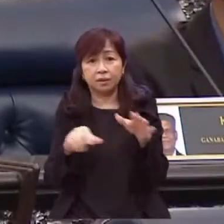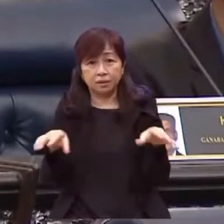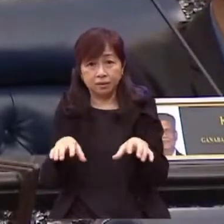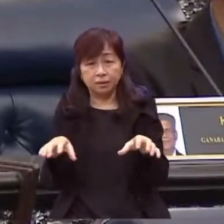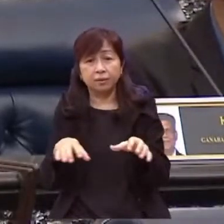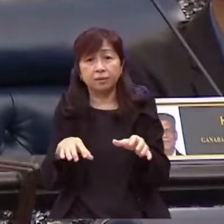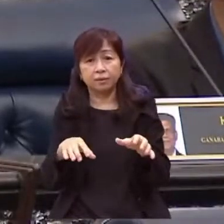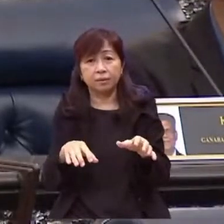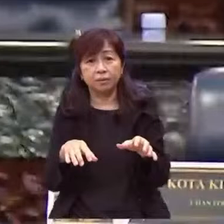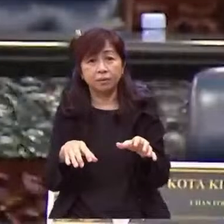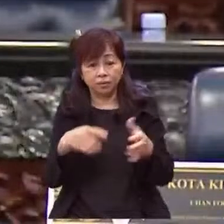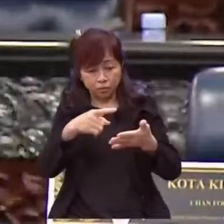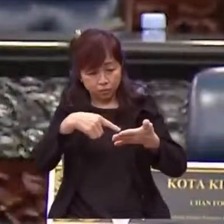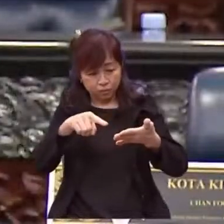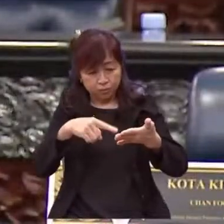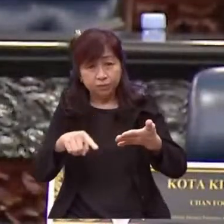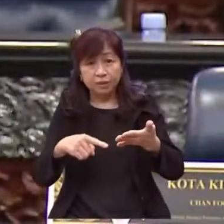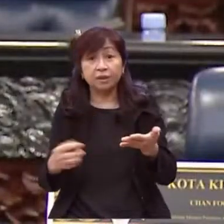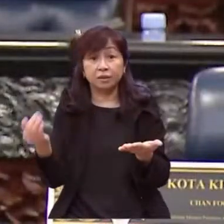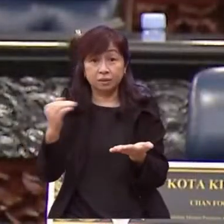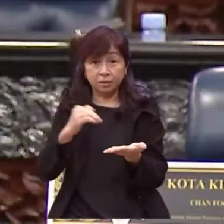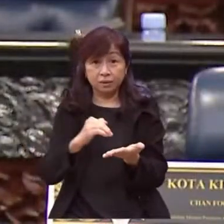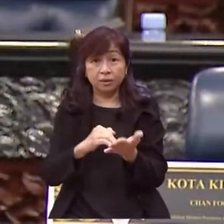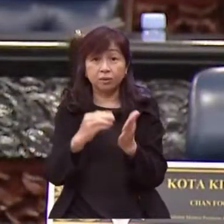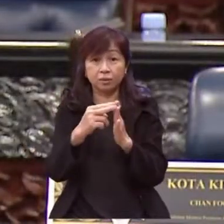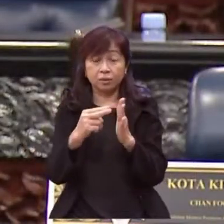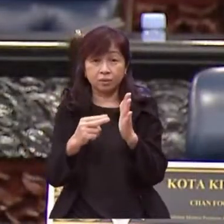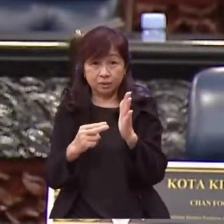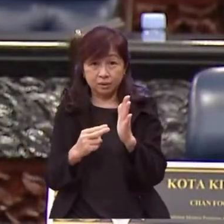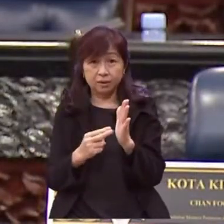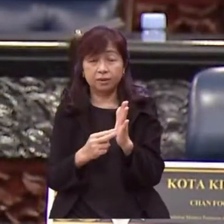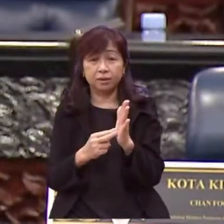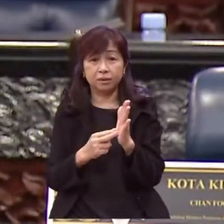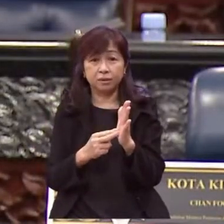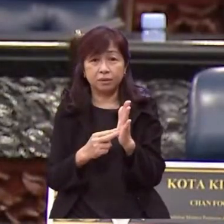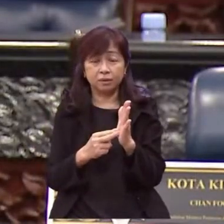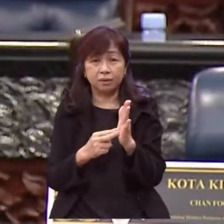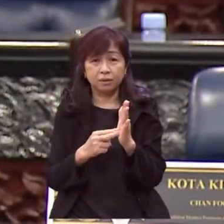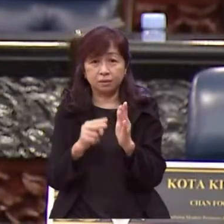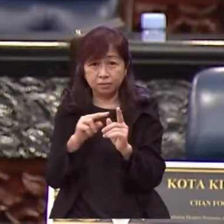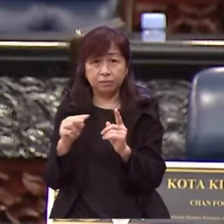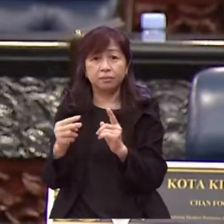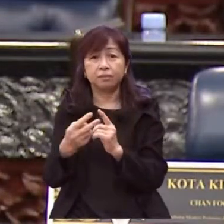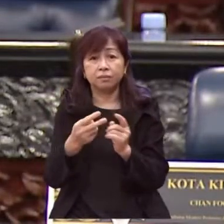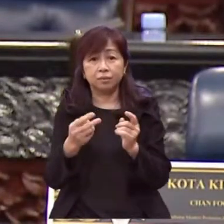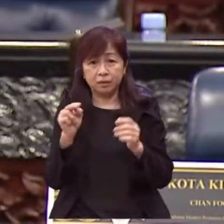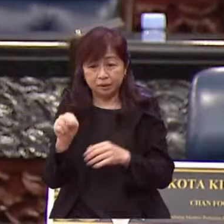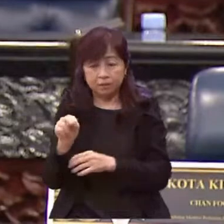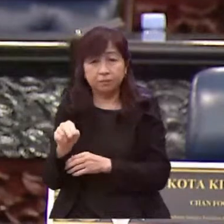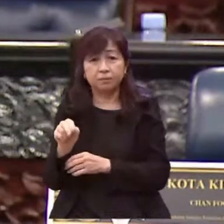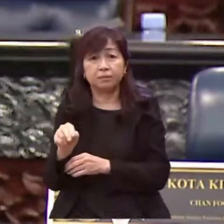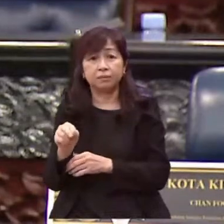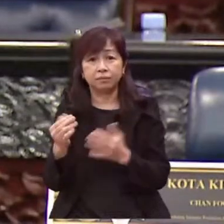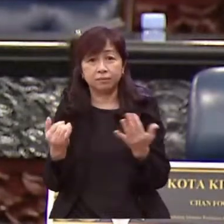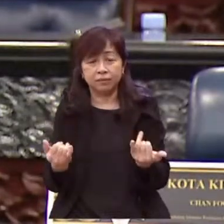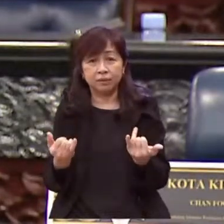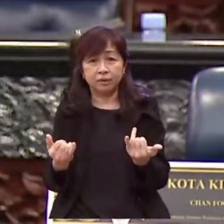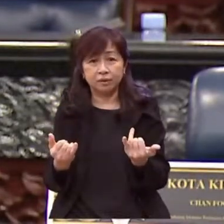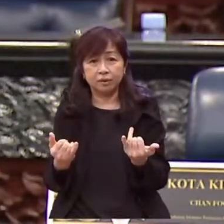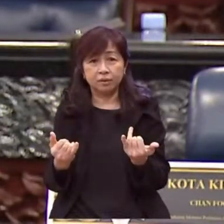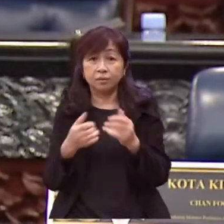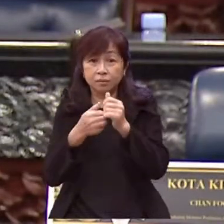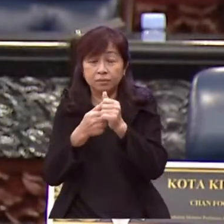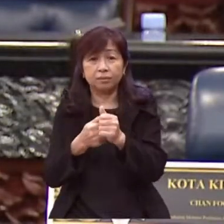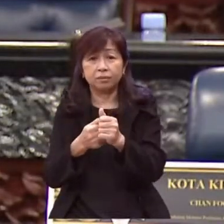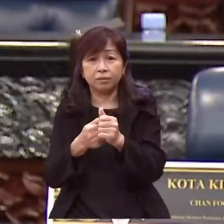semakin smule peruntukan undang-undang sedih ada mengambil giro sinaro dan keperluan semasa berhubung jmb atau MC